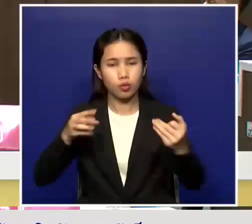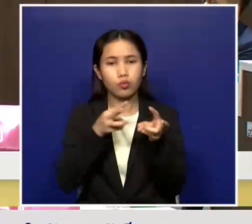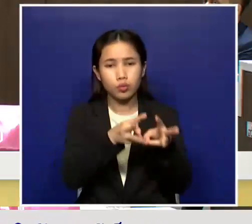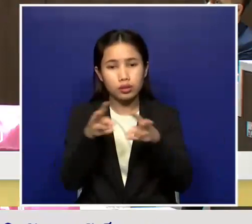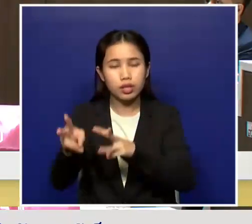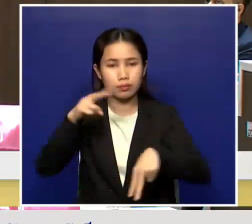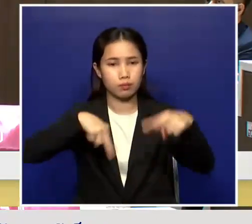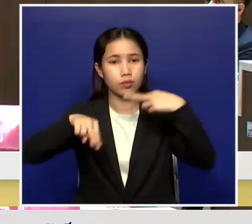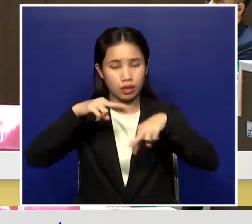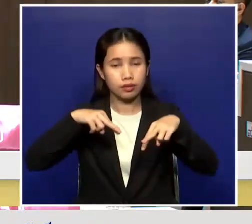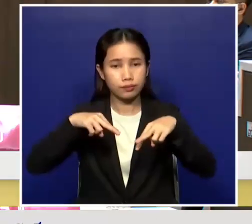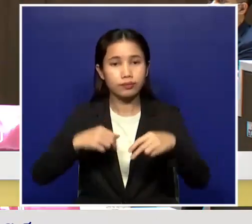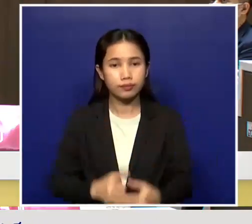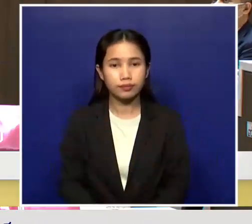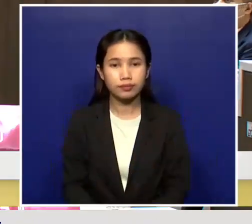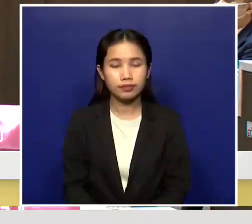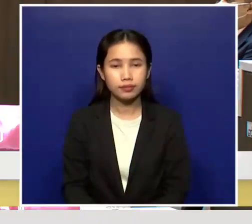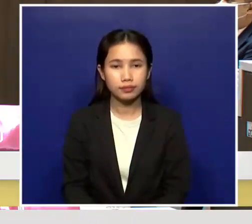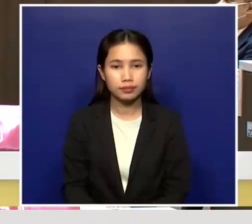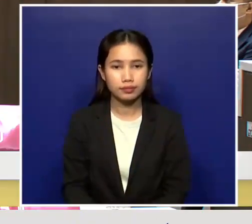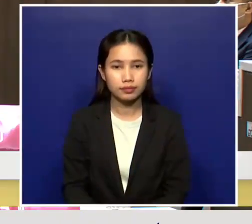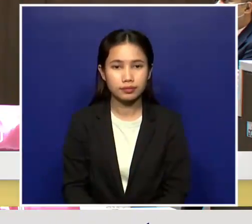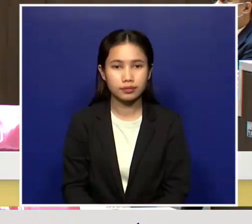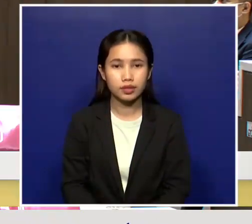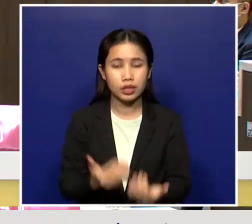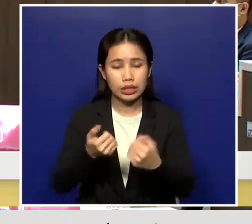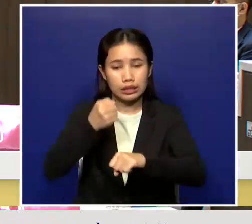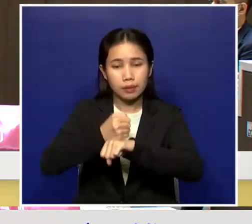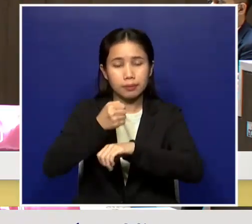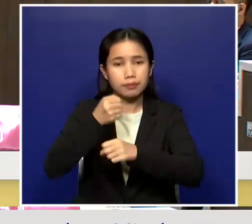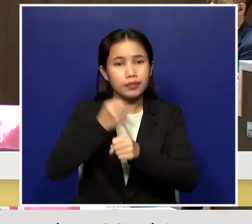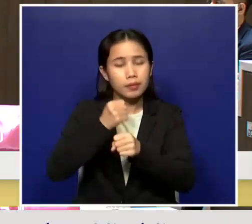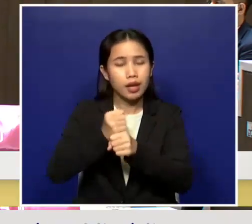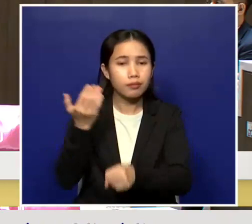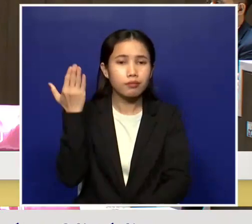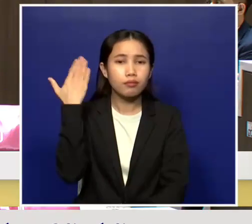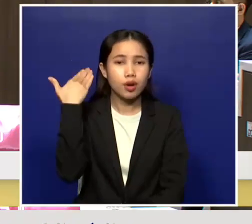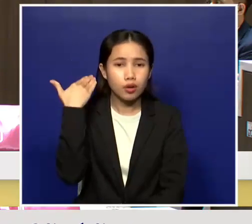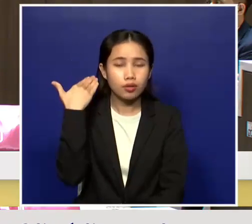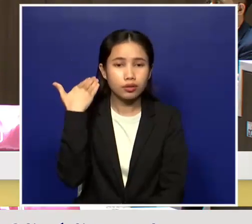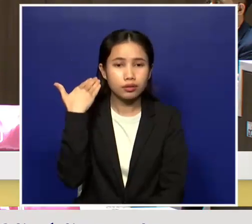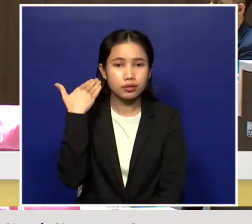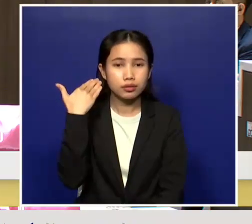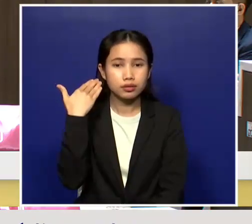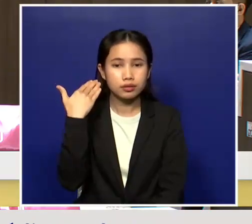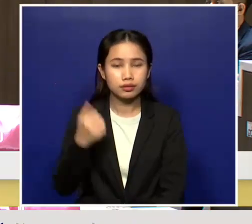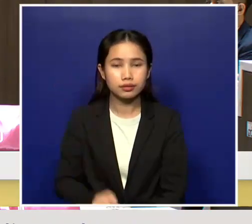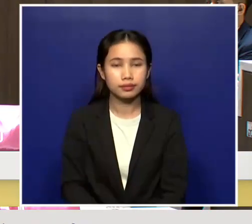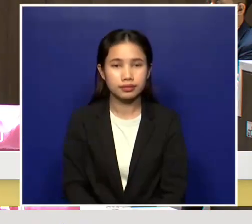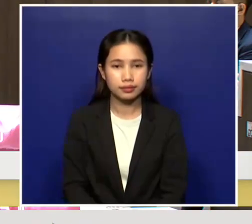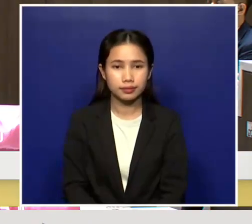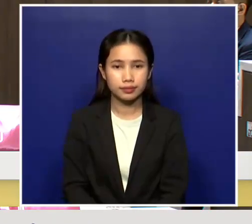เห็นไหมครับและขณะที่ทำงานในยุคนั้นเนี่ยนะสิ่งที่เกิดขึ้นก็คือว่